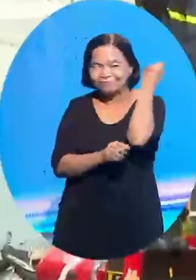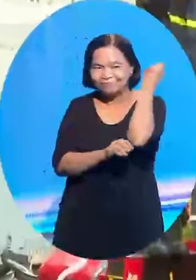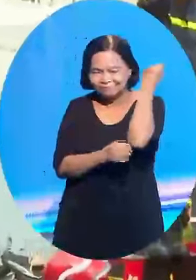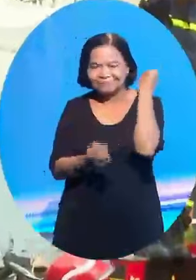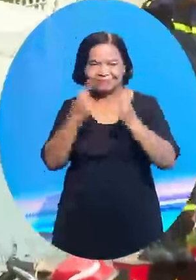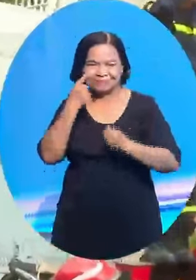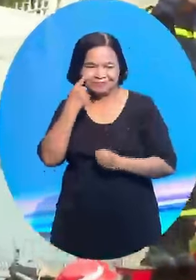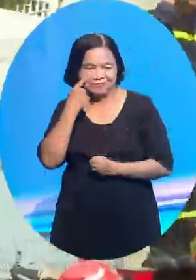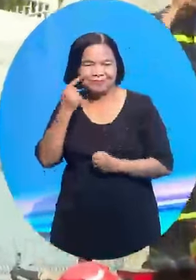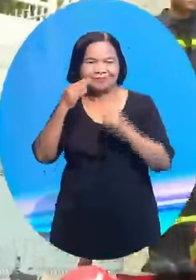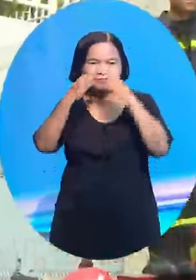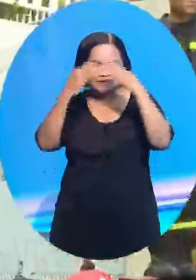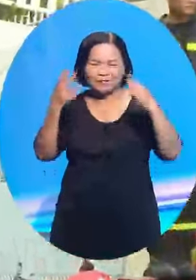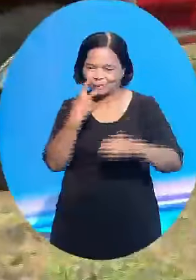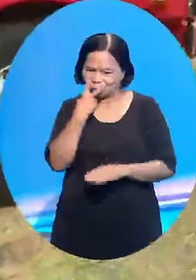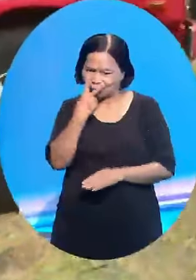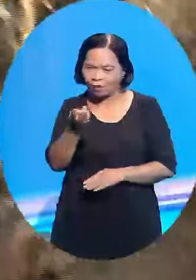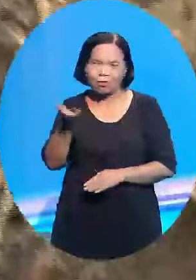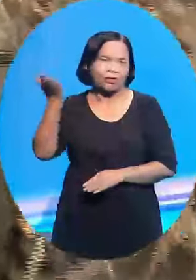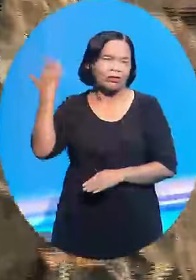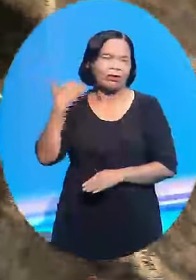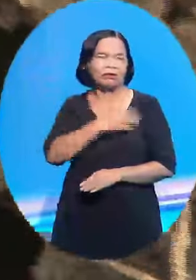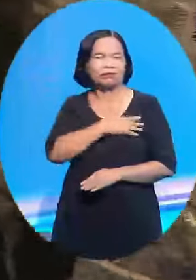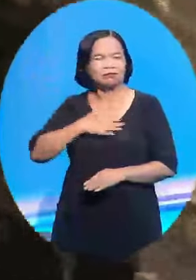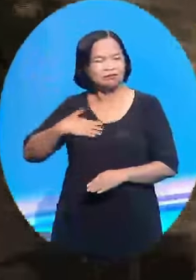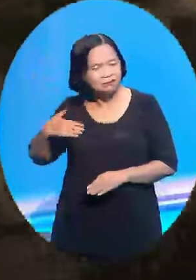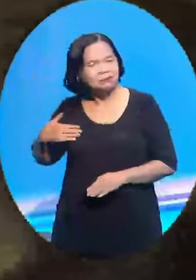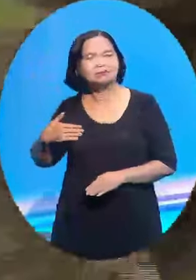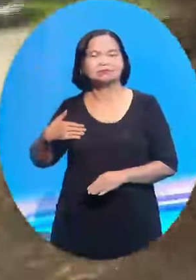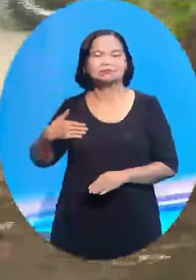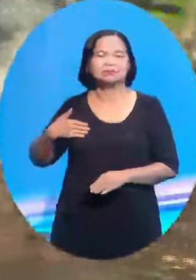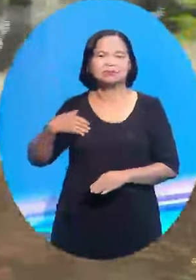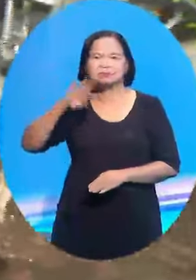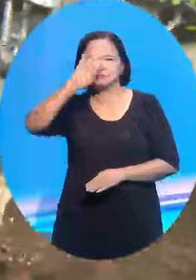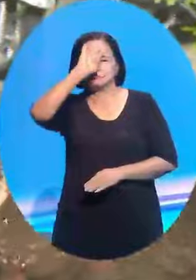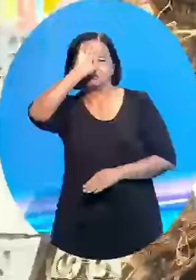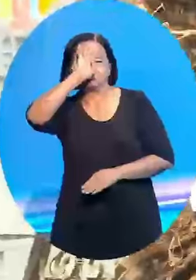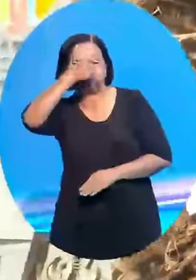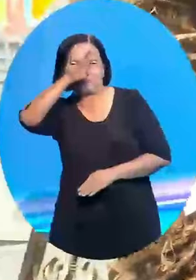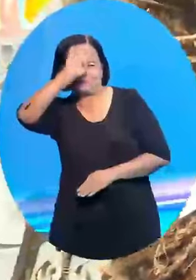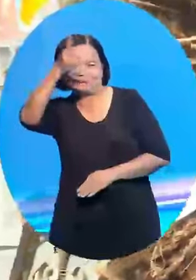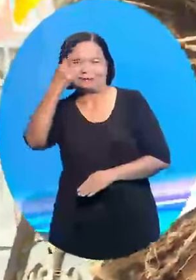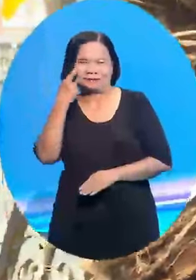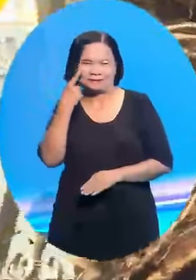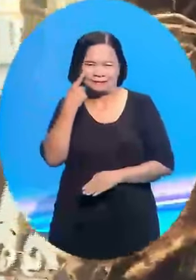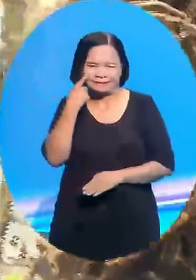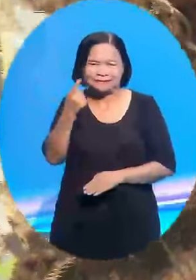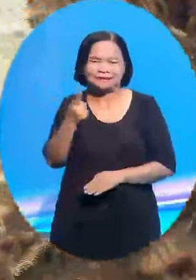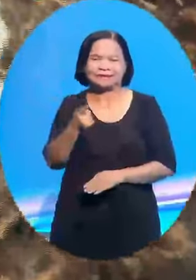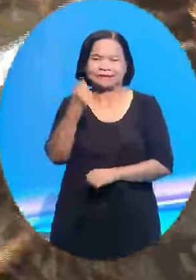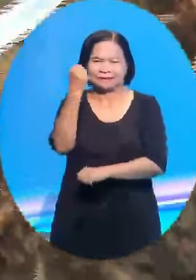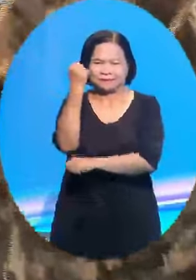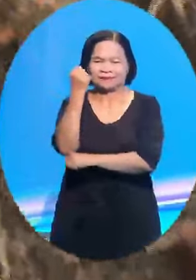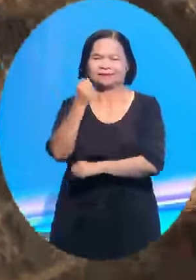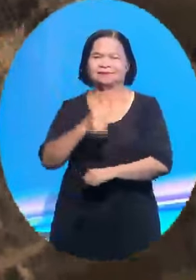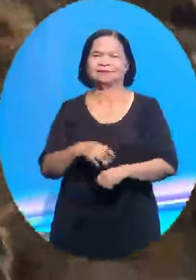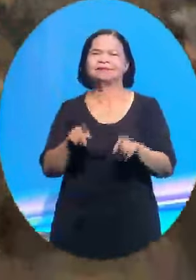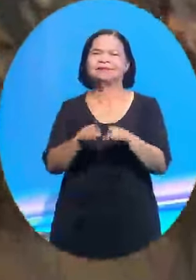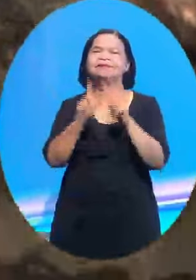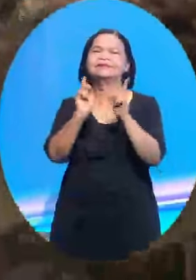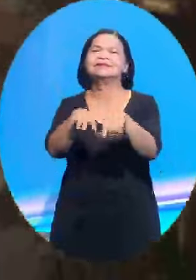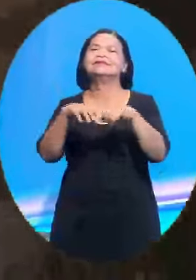thấy mặc dù nhà trường đã kiểm tra trước đó không lâu nhưng vì không có chuyên môn nên không phát hiện ra những bất thường từ cây.